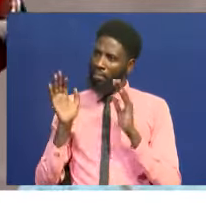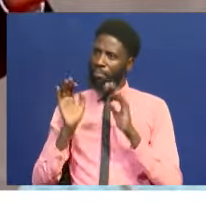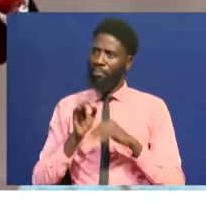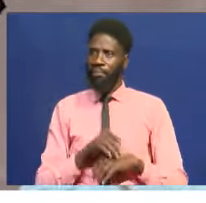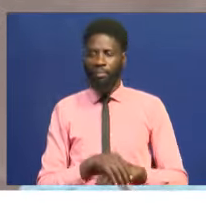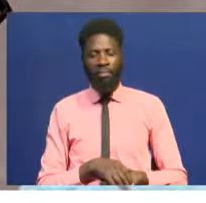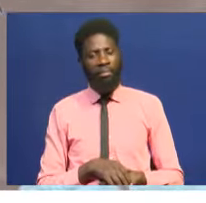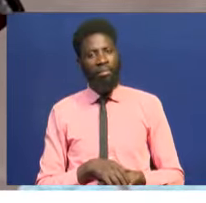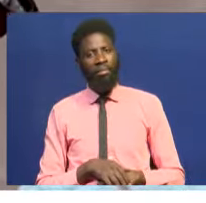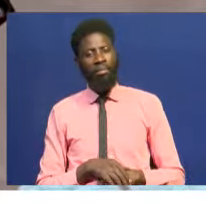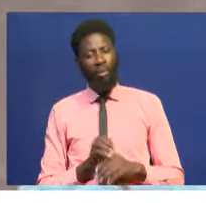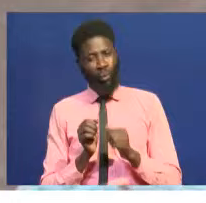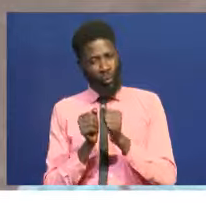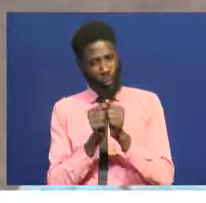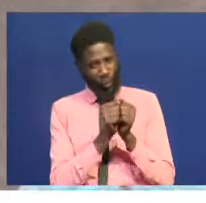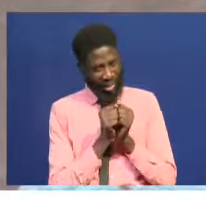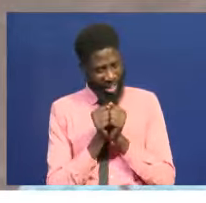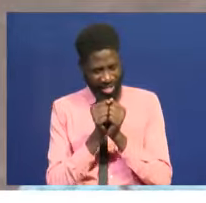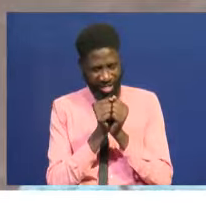tutapangana na